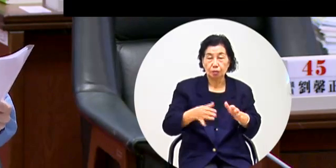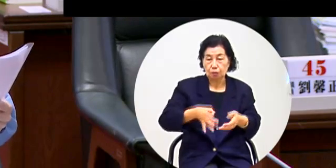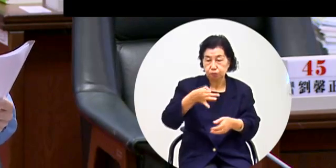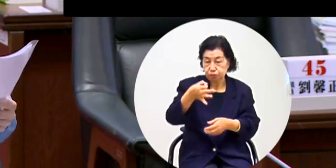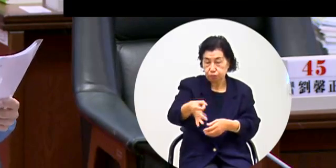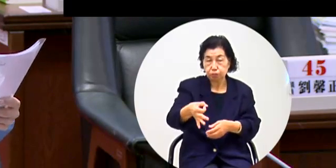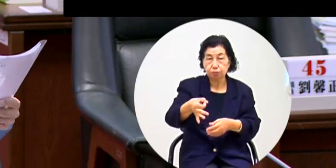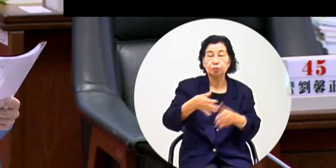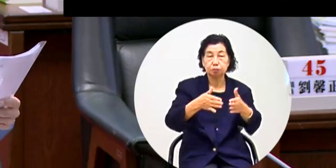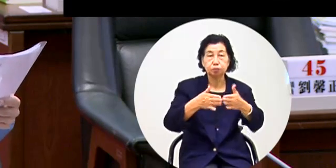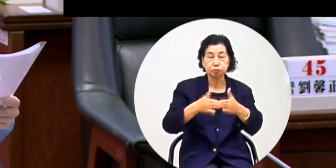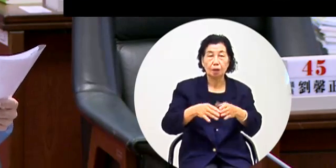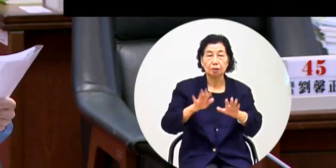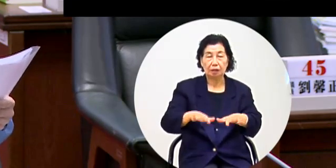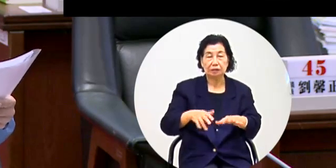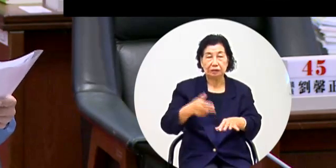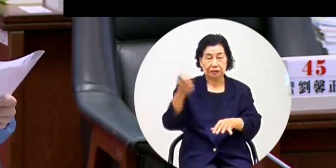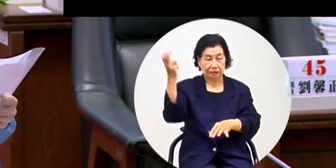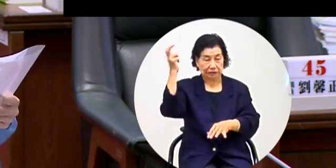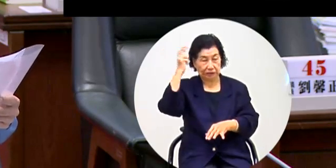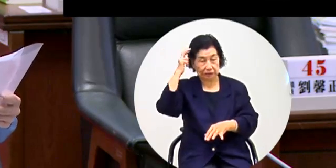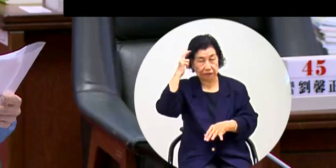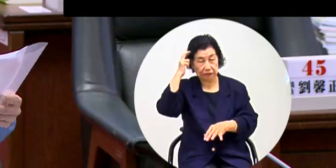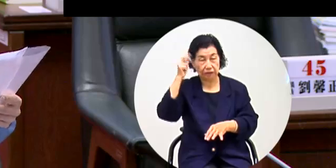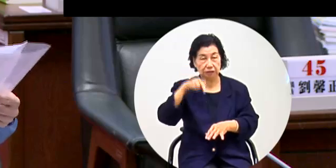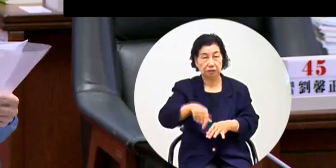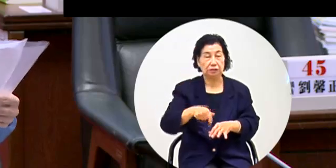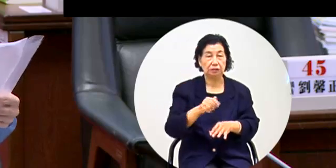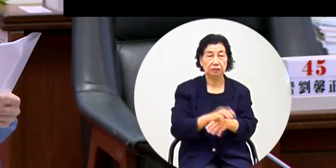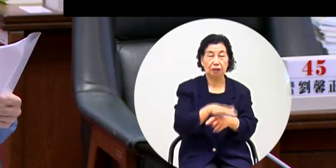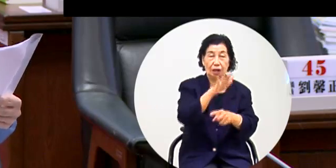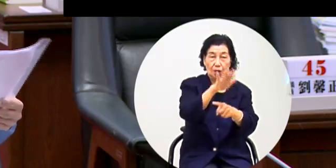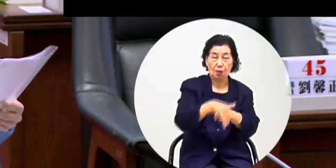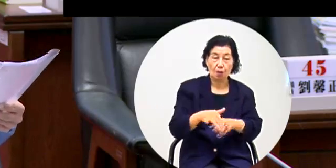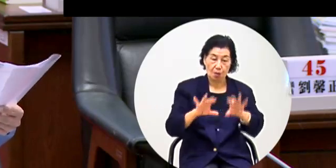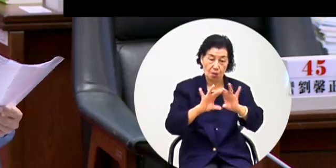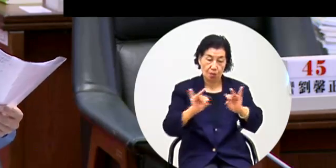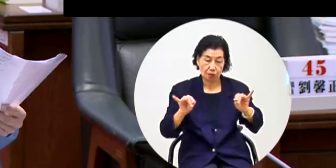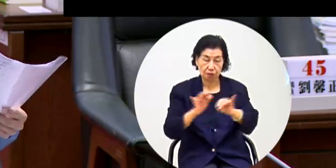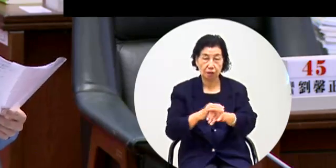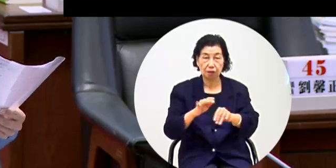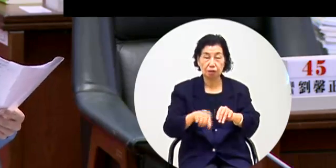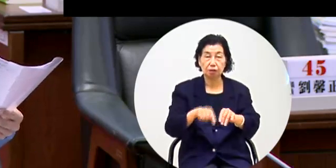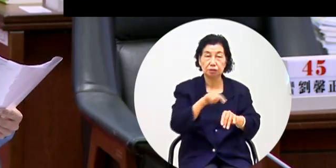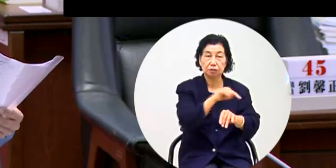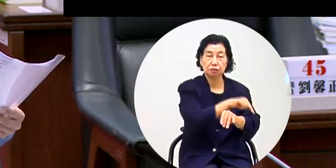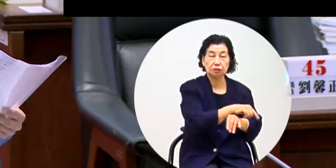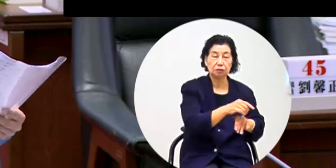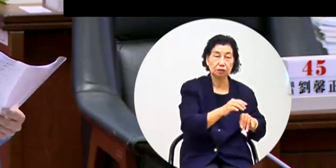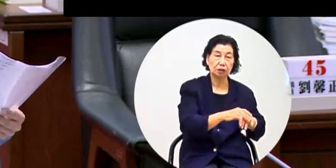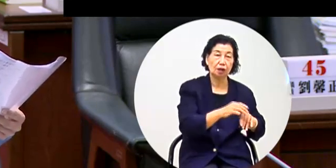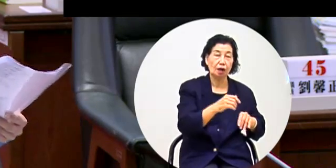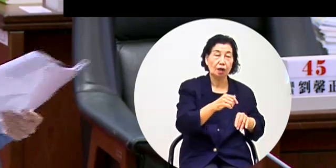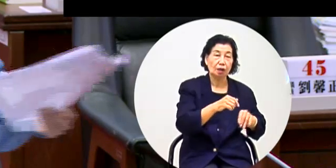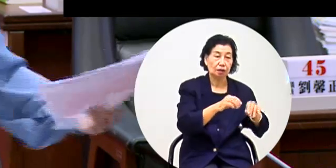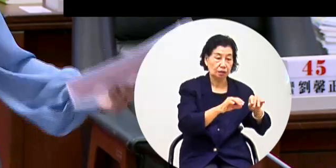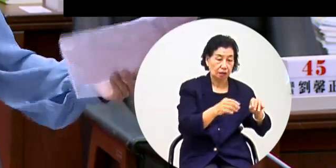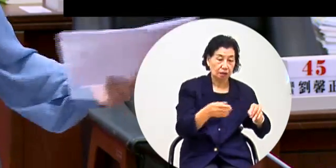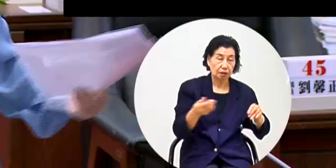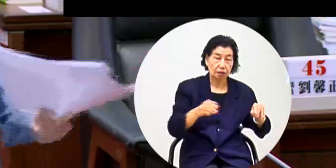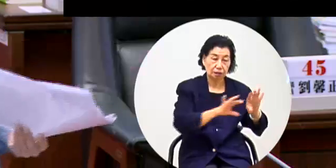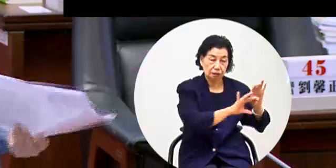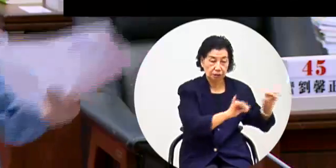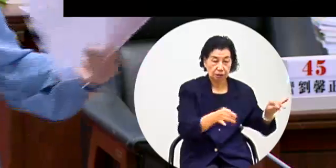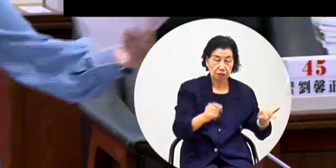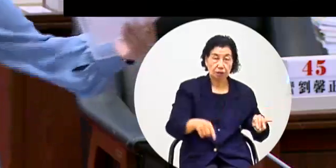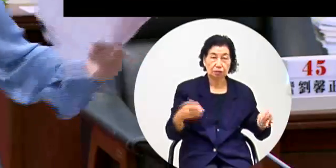要换农地，一坪换一坪嘛。我又不是要给你换住宅用地，我就是换农地啊。那有一些公共设施保留地，那当初那无讲征收，今麦要搁